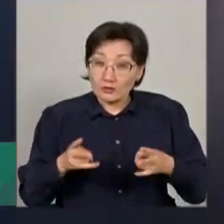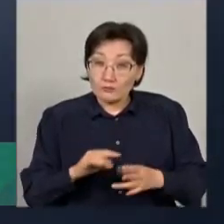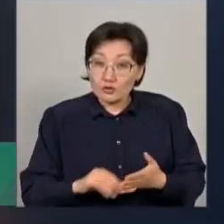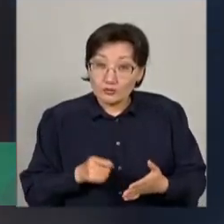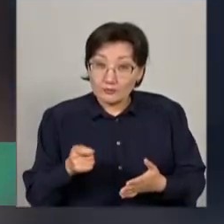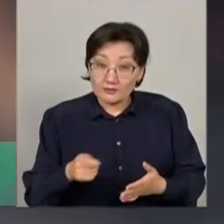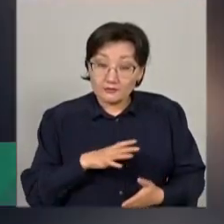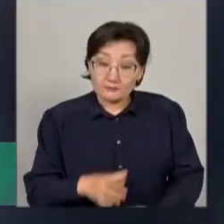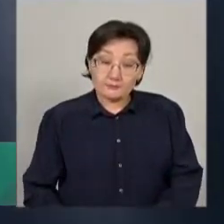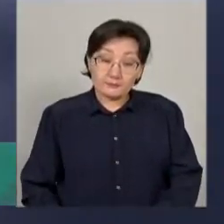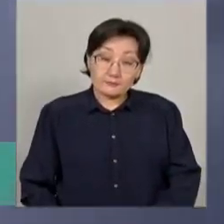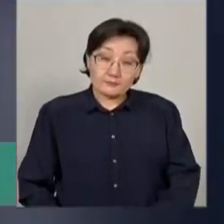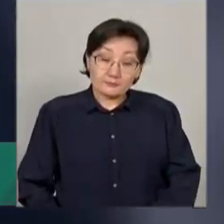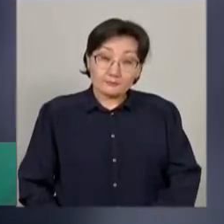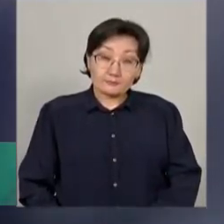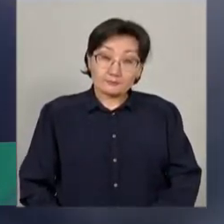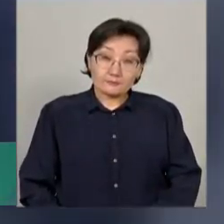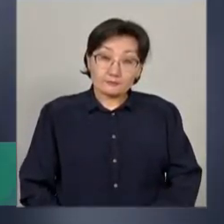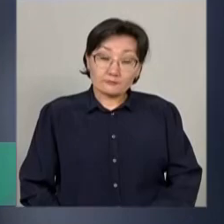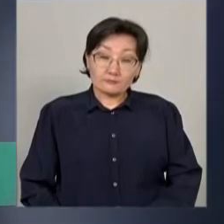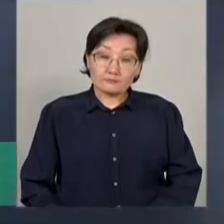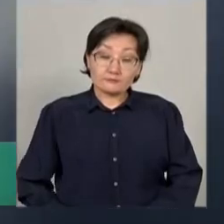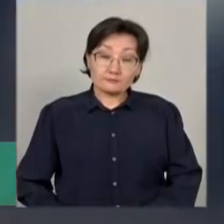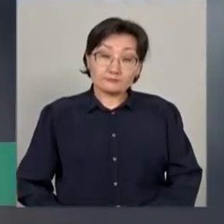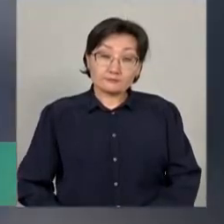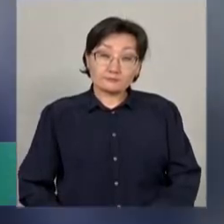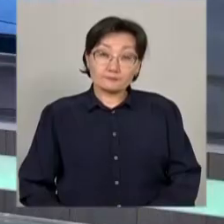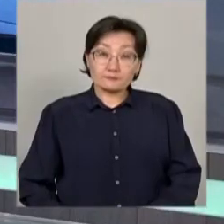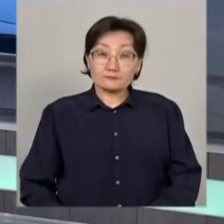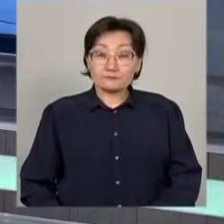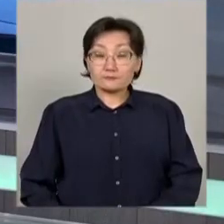Жазира Қуанышбекқызы, Мұқағали Нұрдәулет, Алматы телеарнасы, Маңғыстау облысынан.